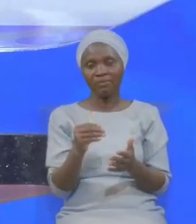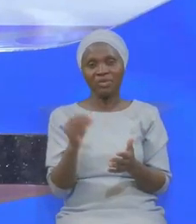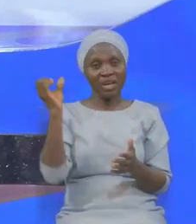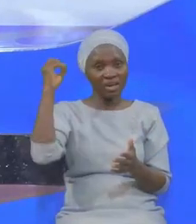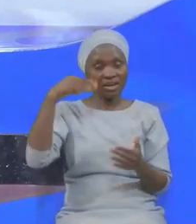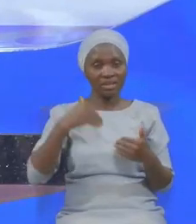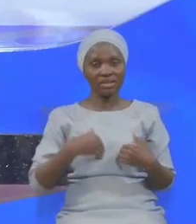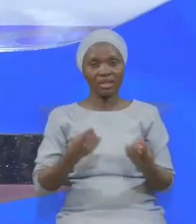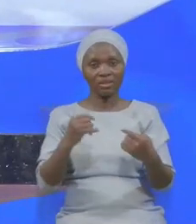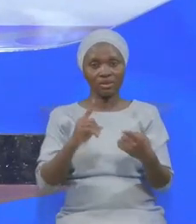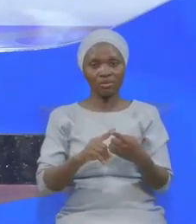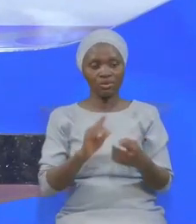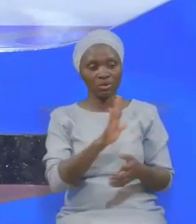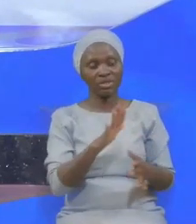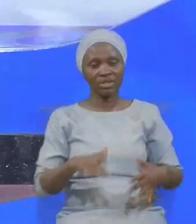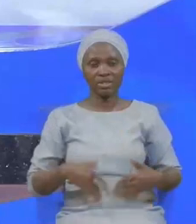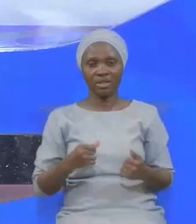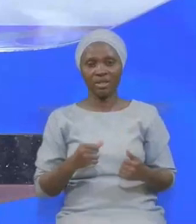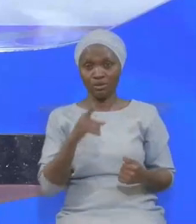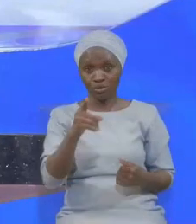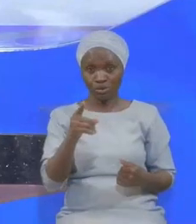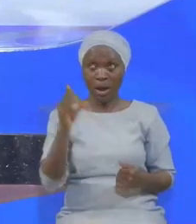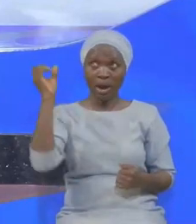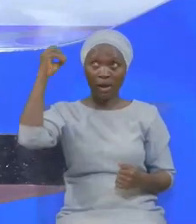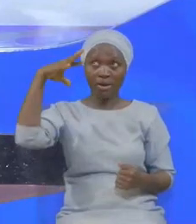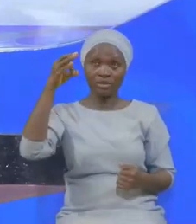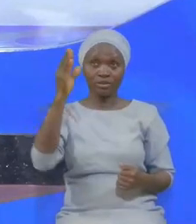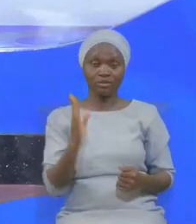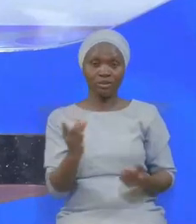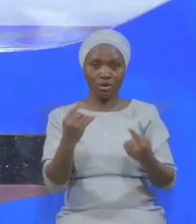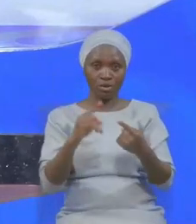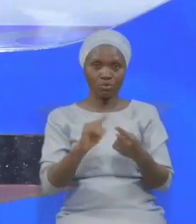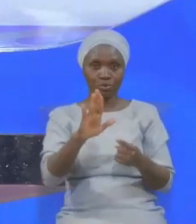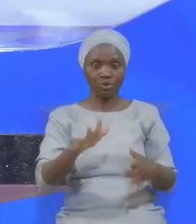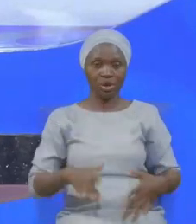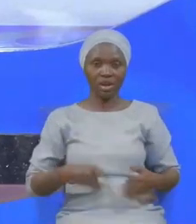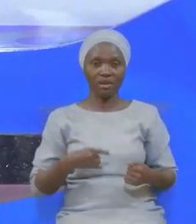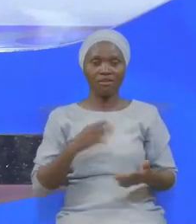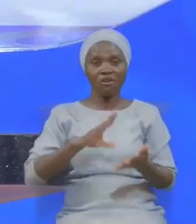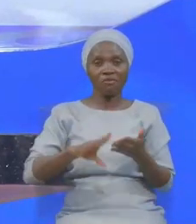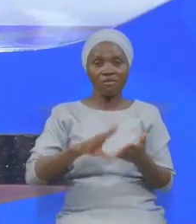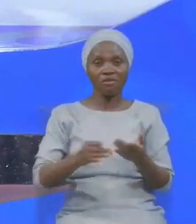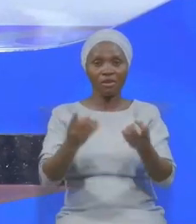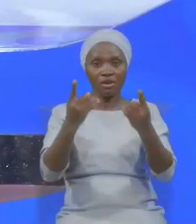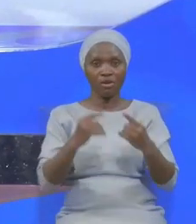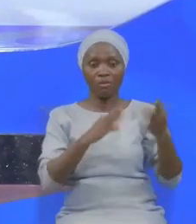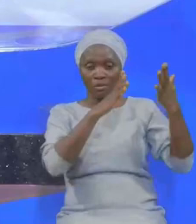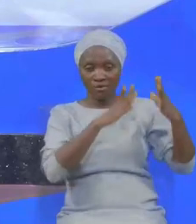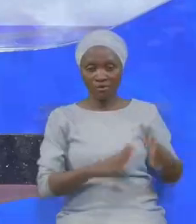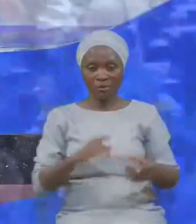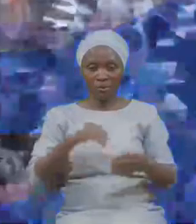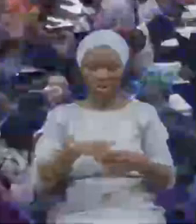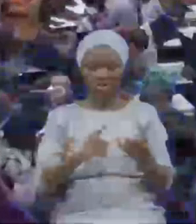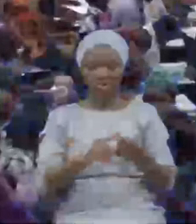coule dans votre vie. La miséricorde de Dieu rentre dans votre vie. Le pardon coule dans votre vie. La